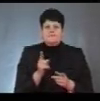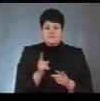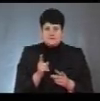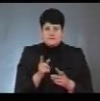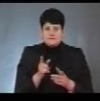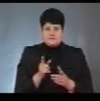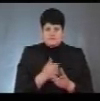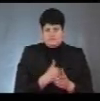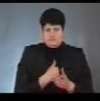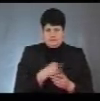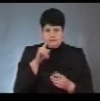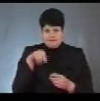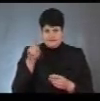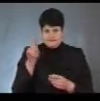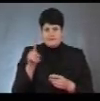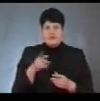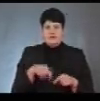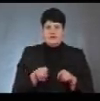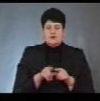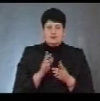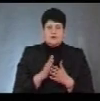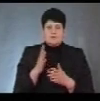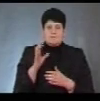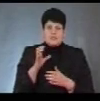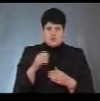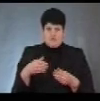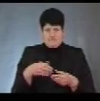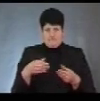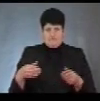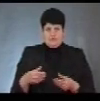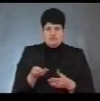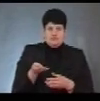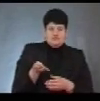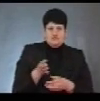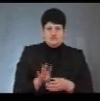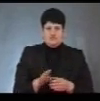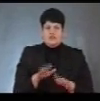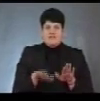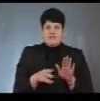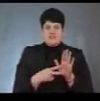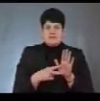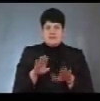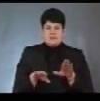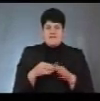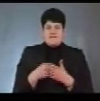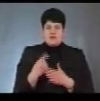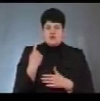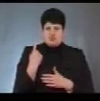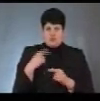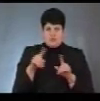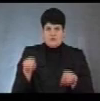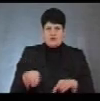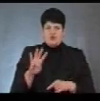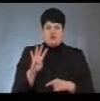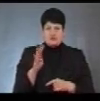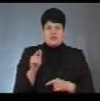бюлетені вручну. Стандартна упаковка містить 500 примірників і важить майже 7 кілограм. Вартість одного бюлетеня становить 4